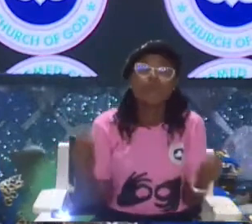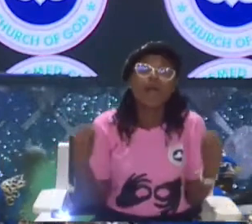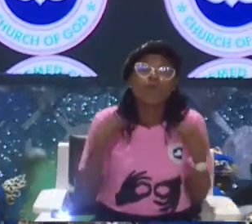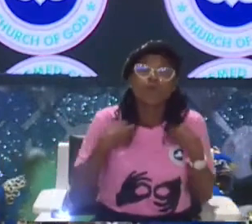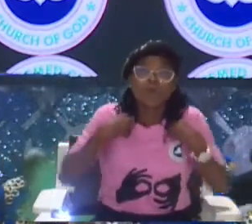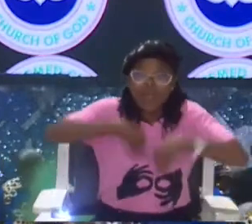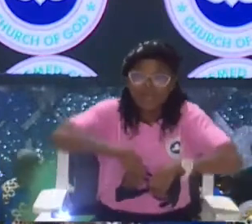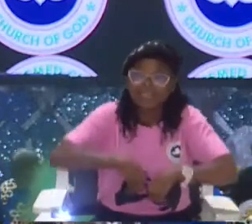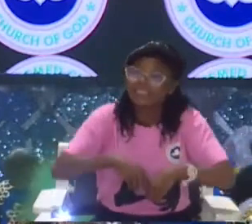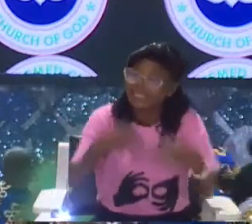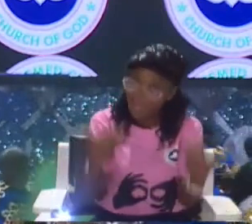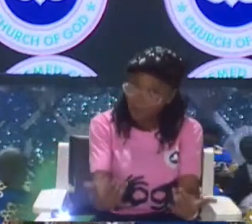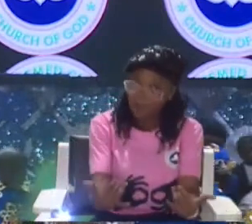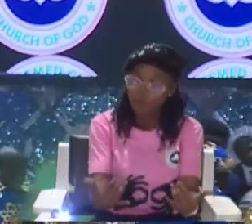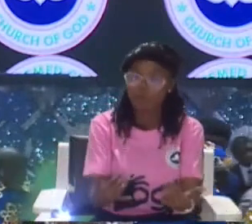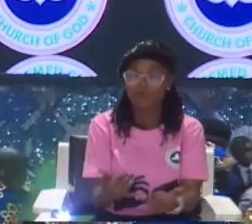yẹn,